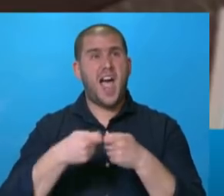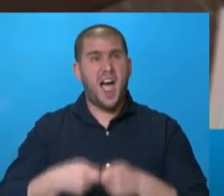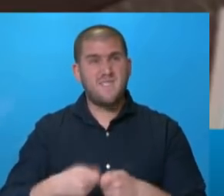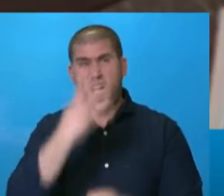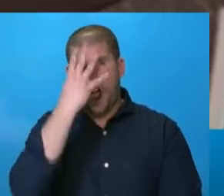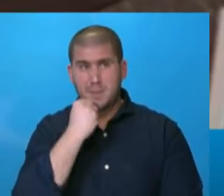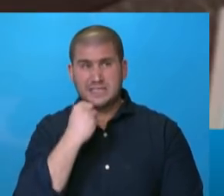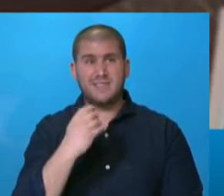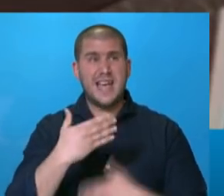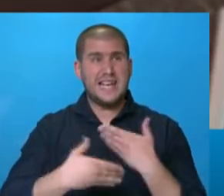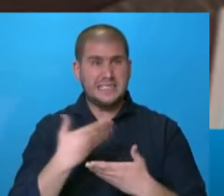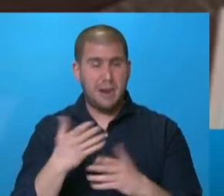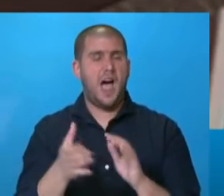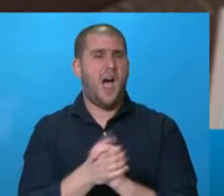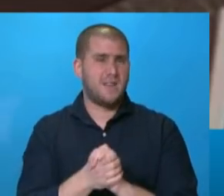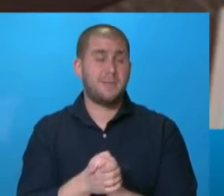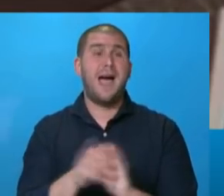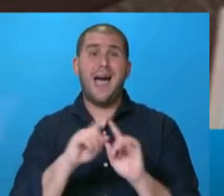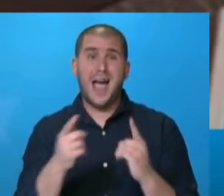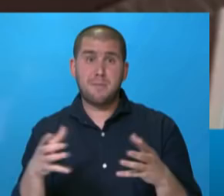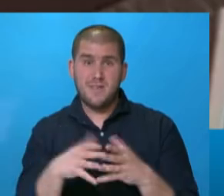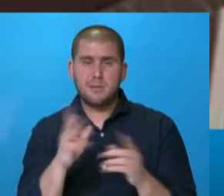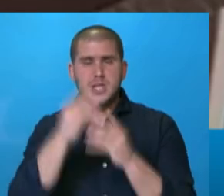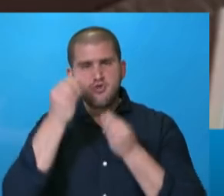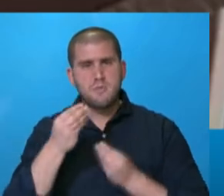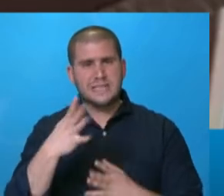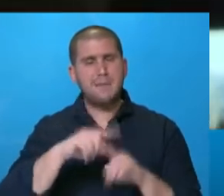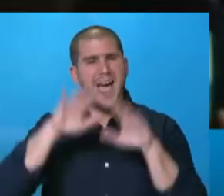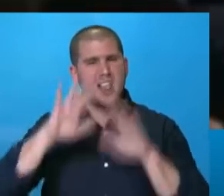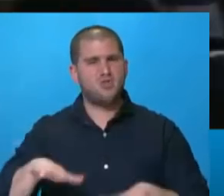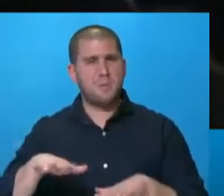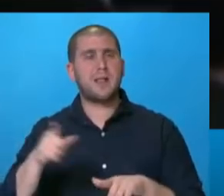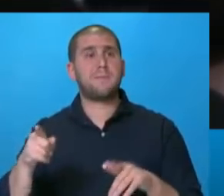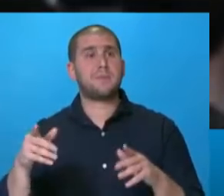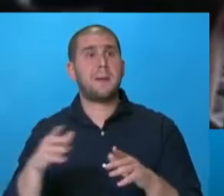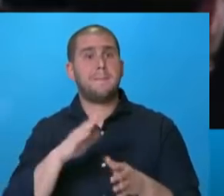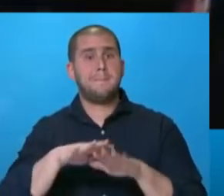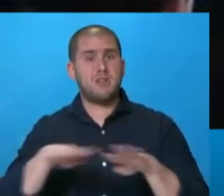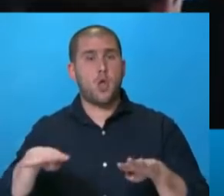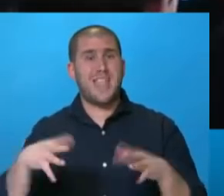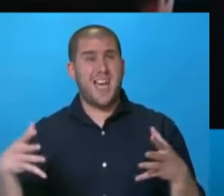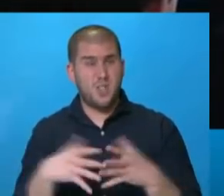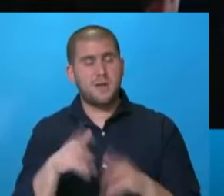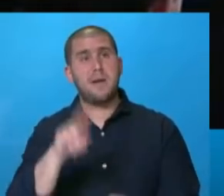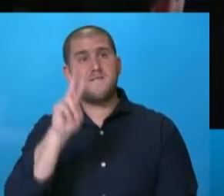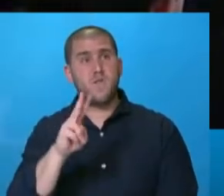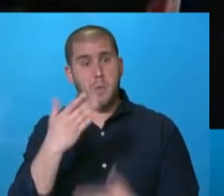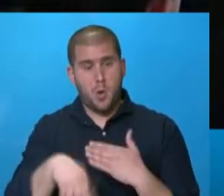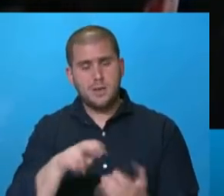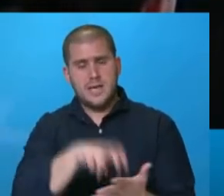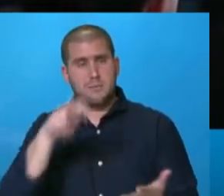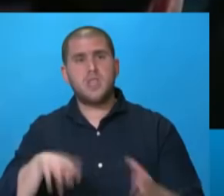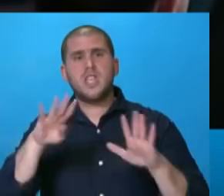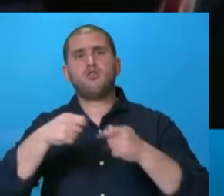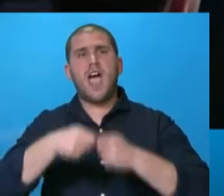חברים. אחרים במפלגתו פרסמו מסרים אנטישמיים ברשתות החברתיות, ובפברואר האחרון התפטרו 9 חברי פרלמנט בשל